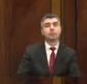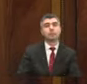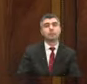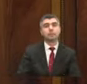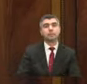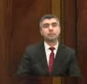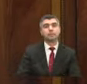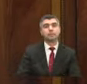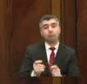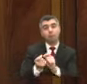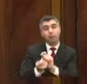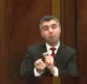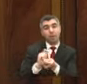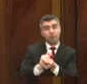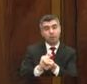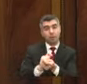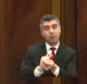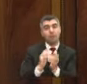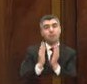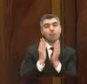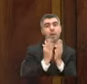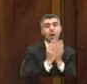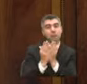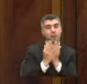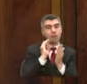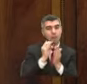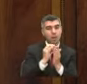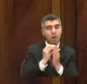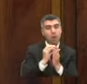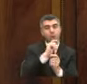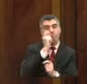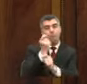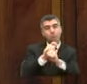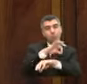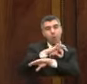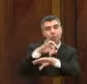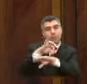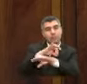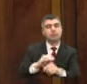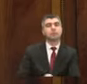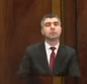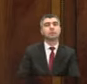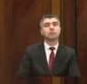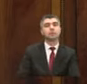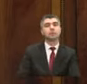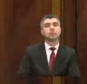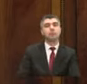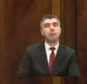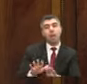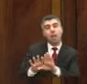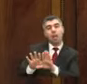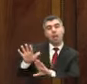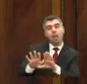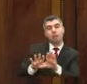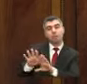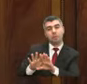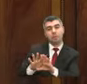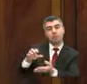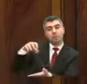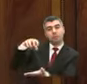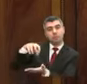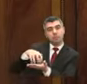سيتم تحويلها إلى مدرسة المهندسين، إضافة لمركز جامعي تابع لجامعة بن زهر بأكادير، في حين تتوفر